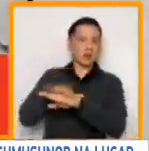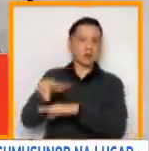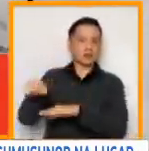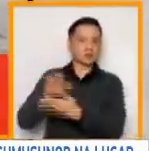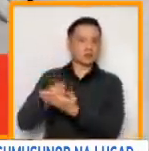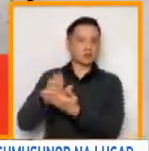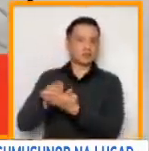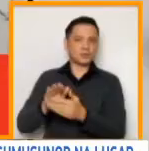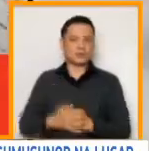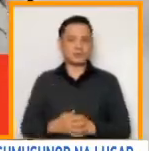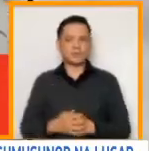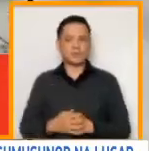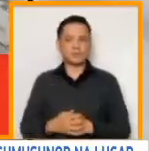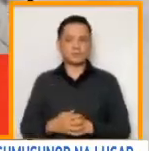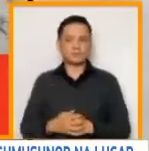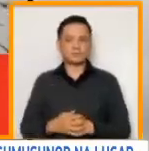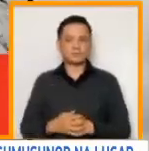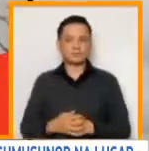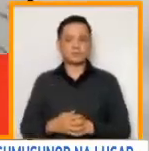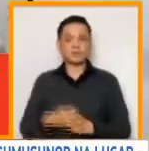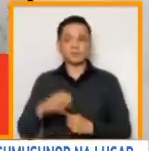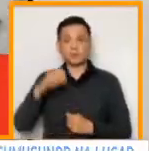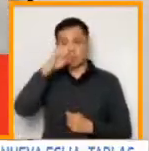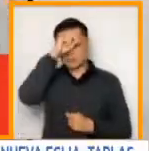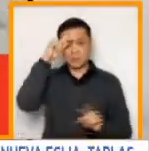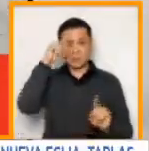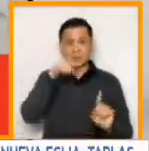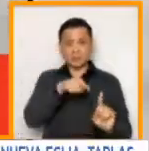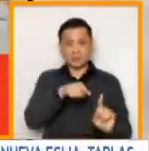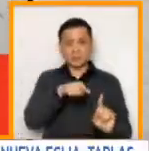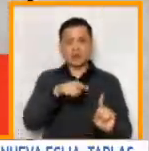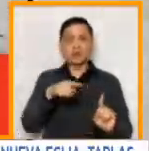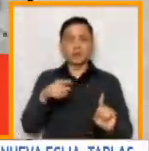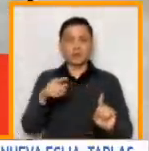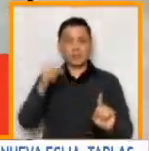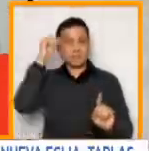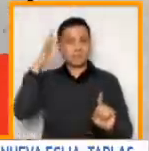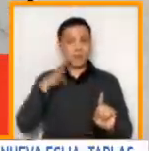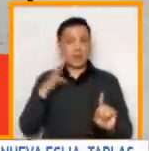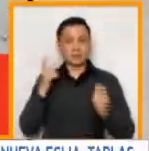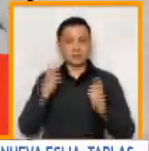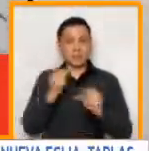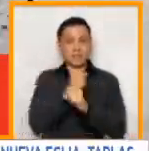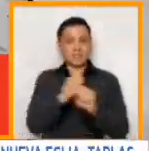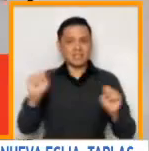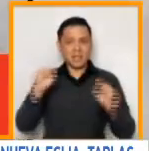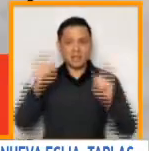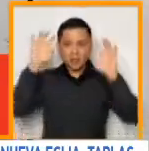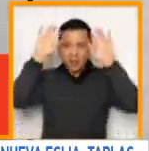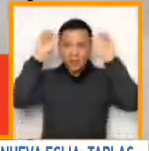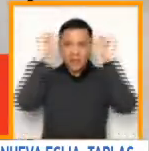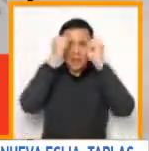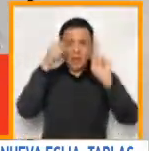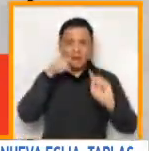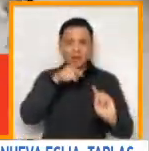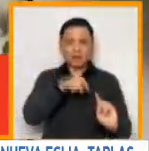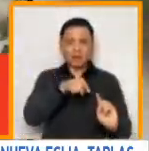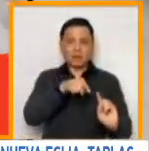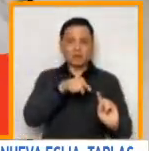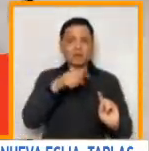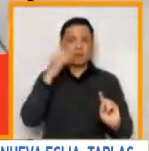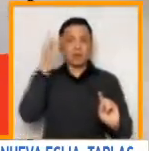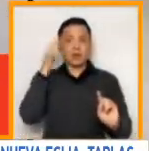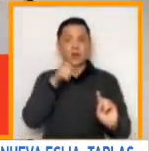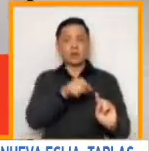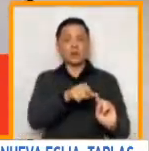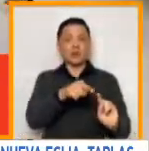Sa Lebak, Sultan Kudarat naman, sinubukan ng ilang lalaki na isalba ang kalabaw na tinangay ng dumaragasang tubig. Nabigo sila